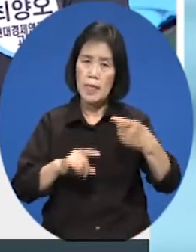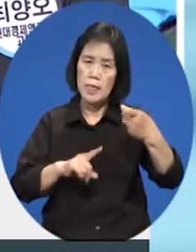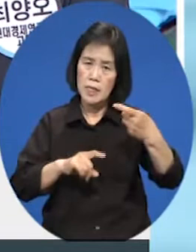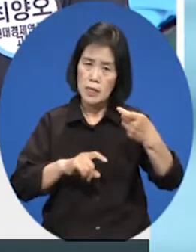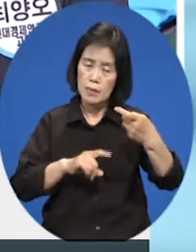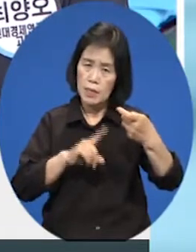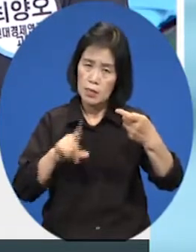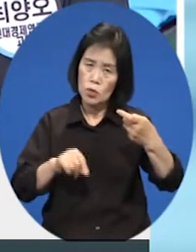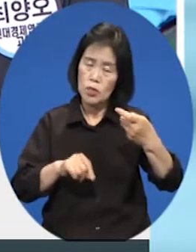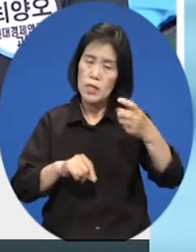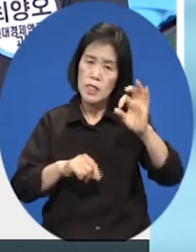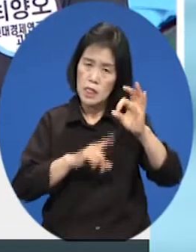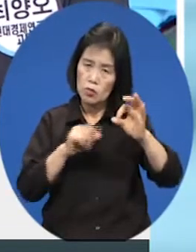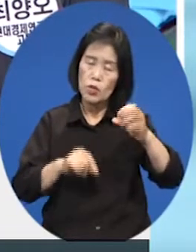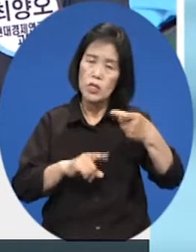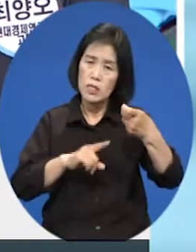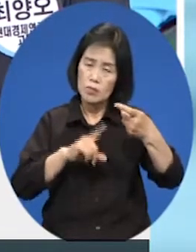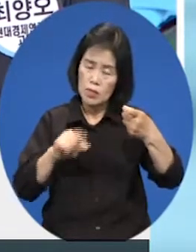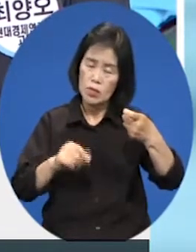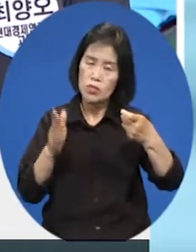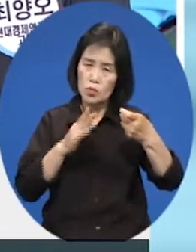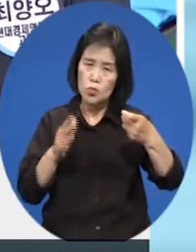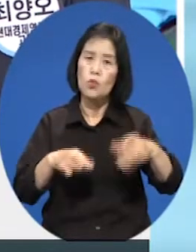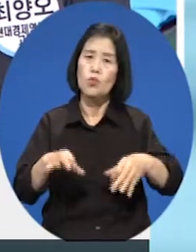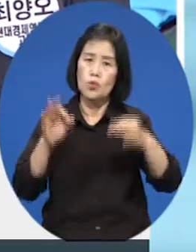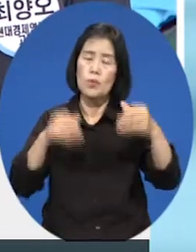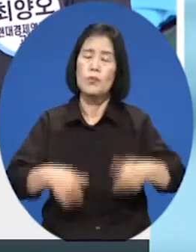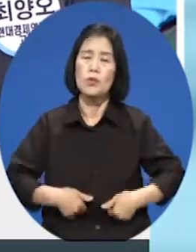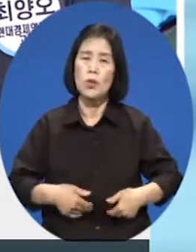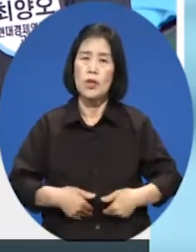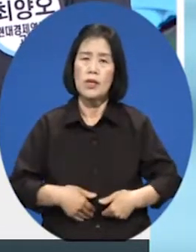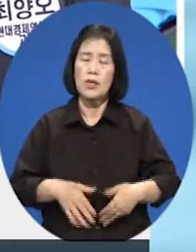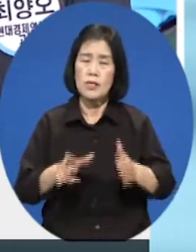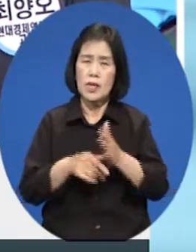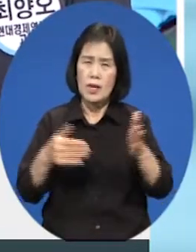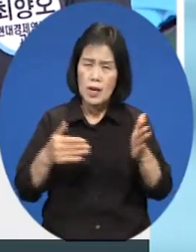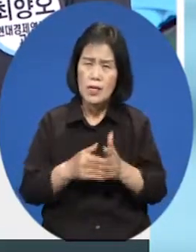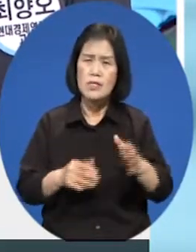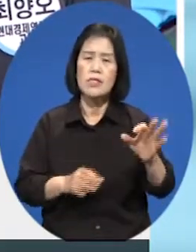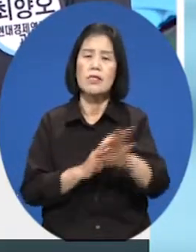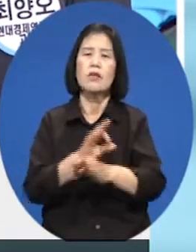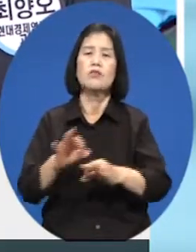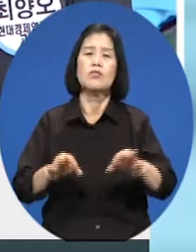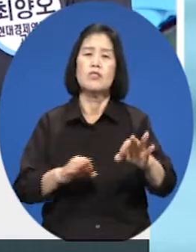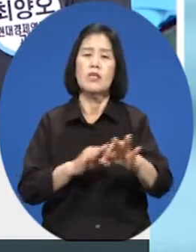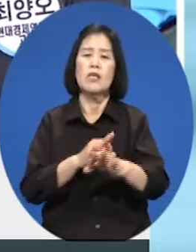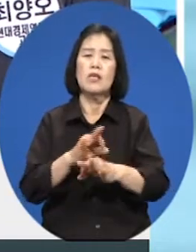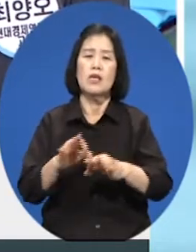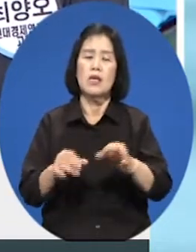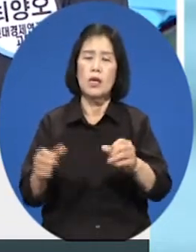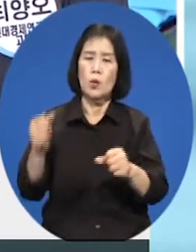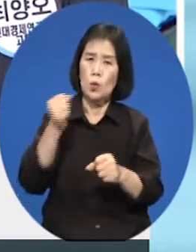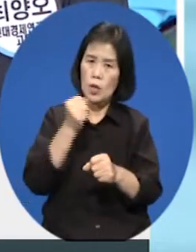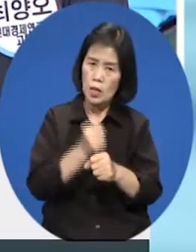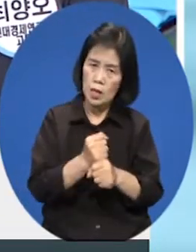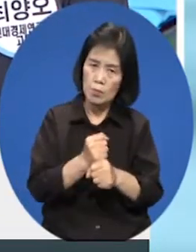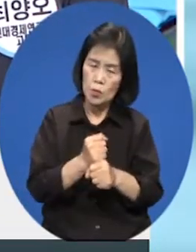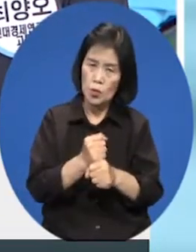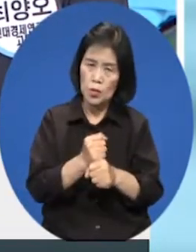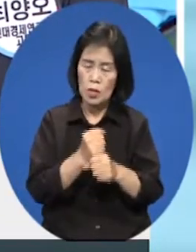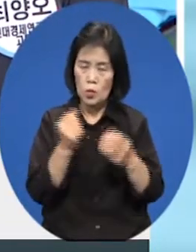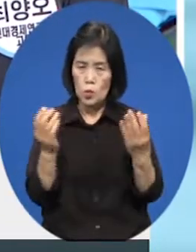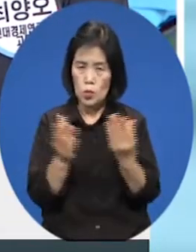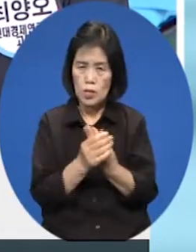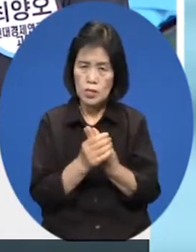10월이나 11월에 올려야 되는데 그때까지 우리가 얘기하는 경제적인 그런 회복의